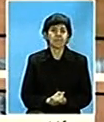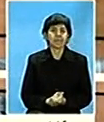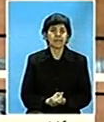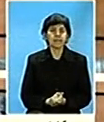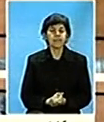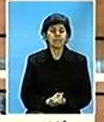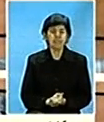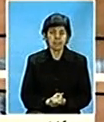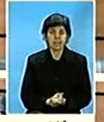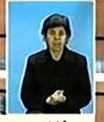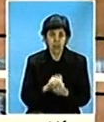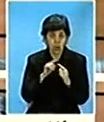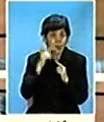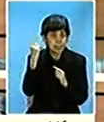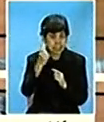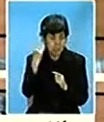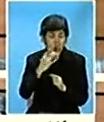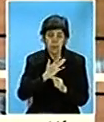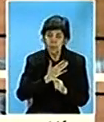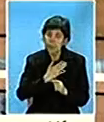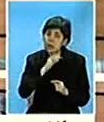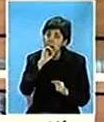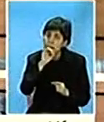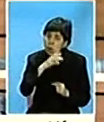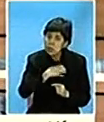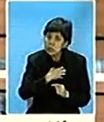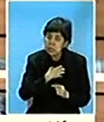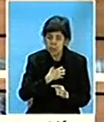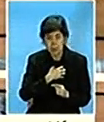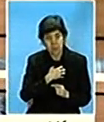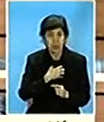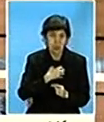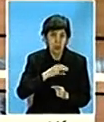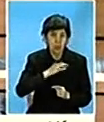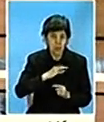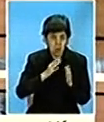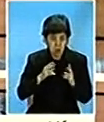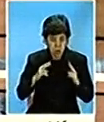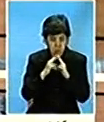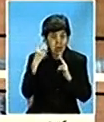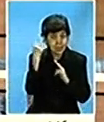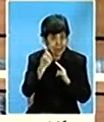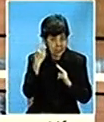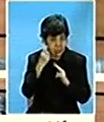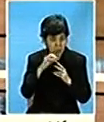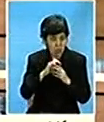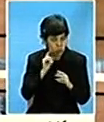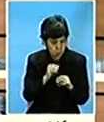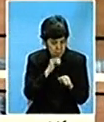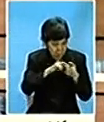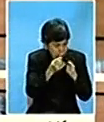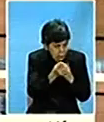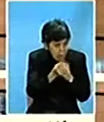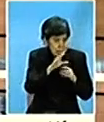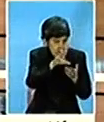2554ความสำคัญของการท่องเที่ยวผมจึงเรียนว่าค่อนข้างจะวังเวงเพราะว่ากระทรวงท่องเที่ยวนั้นต้องบูรณาปัญหาทั้งหมด